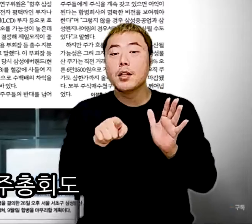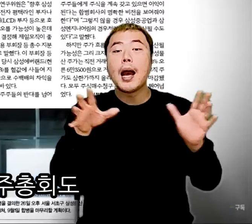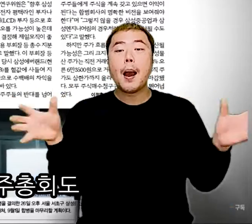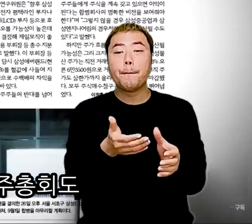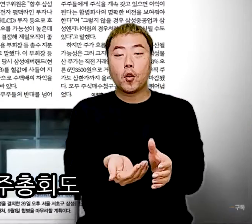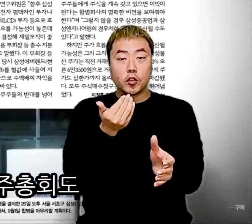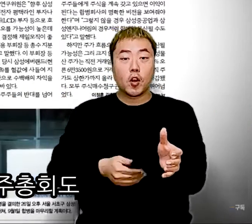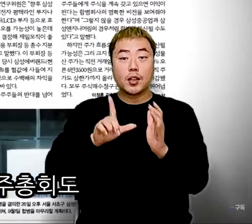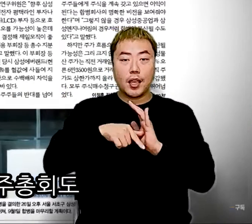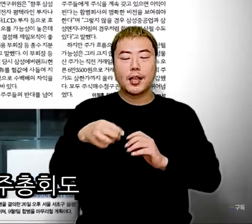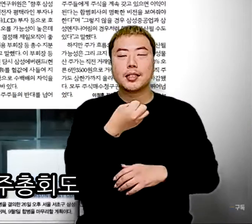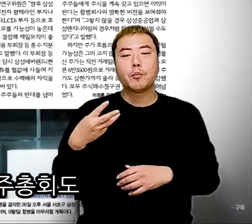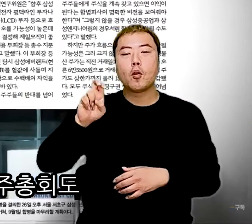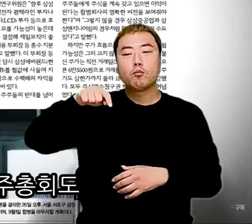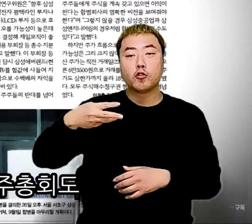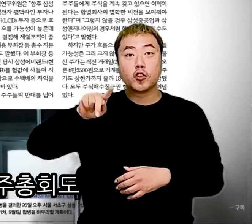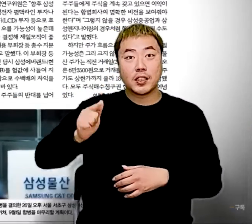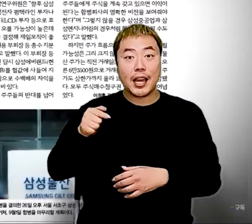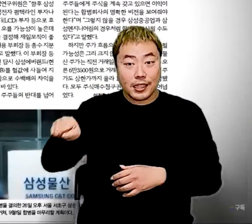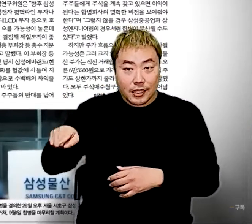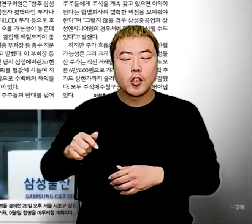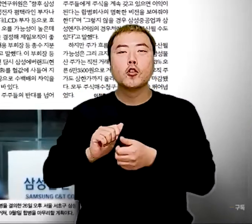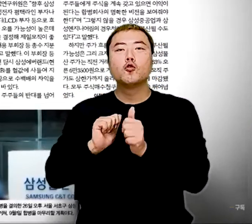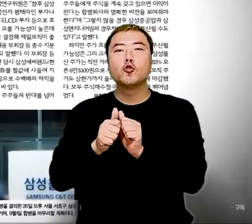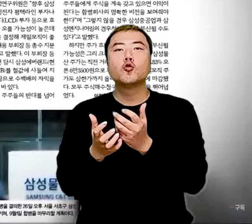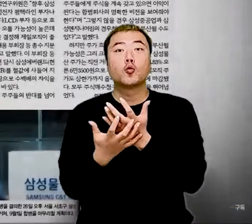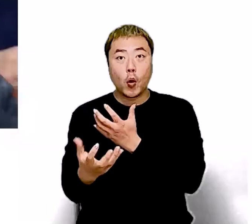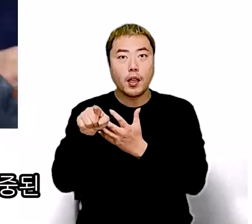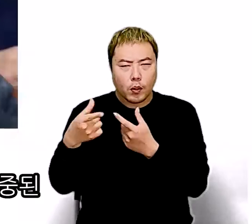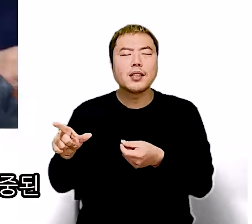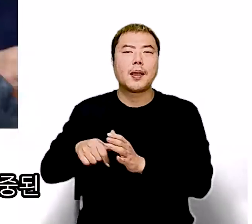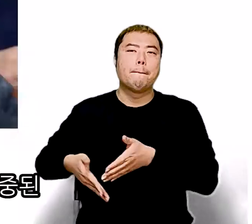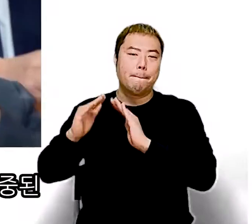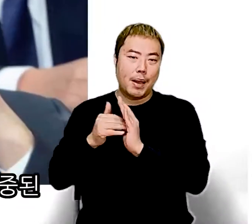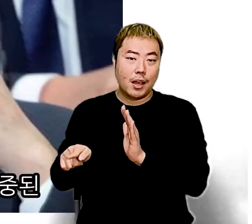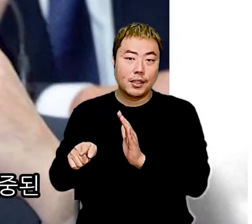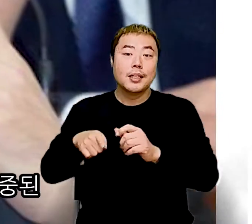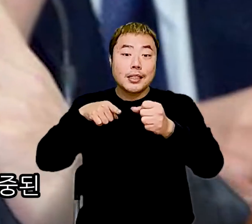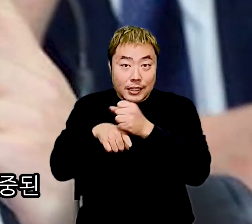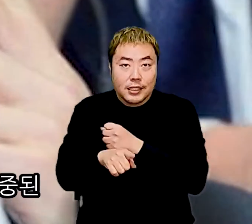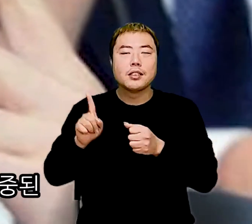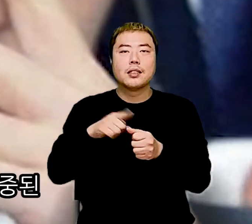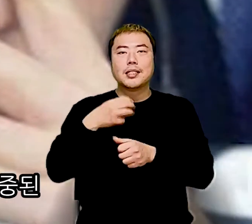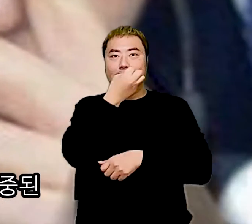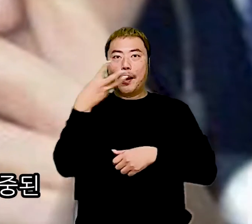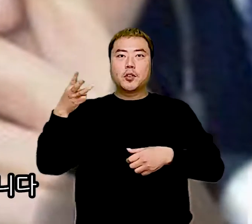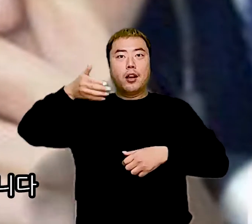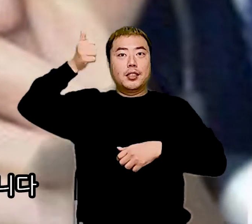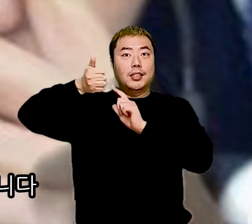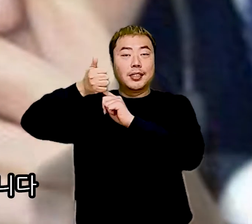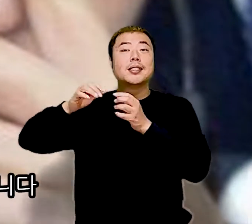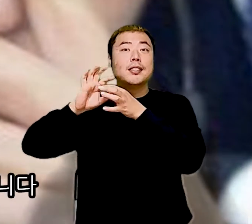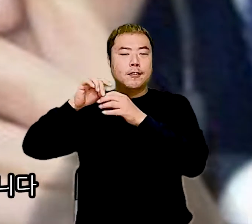합병 바로 전에 삼성물산 주총도 이날 열렸던 거죠. 그러니까 오너의 관심이